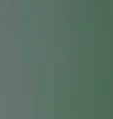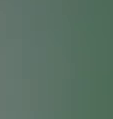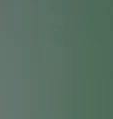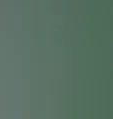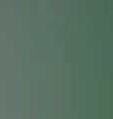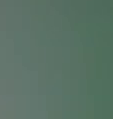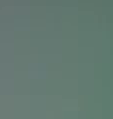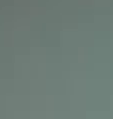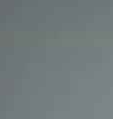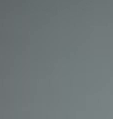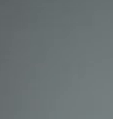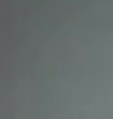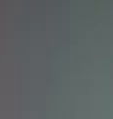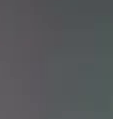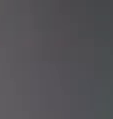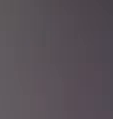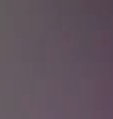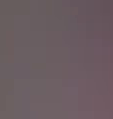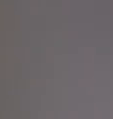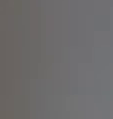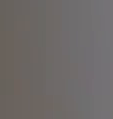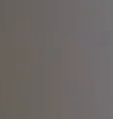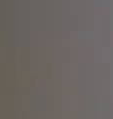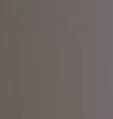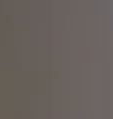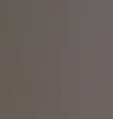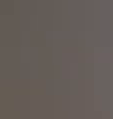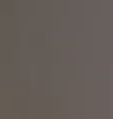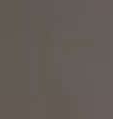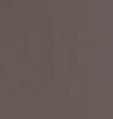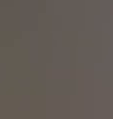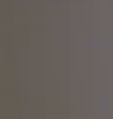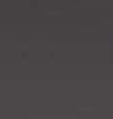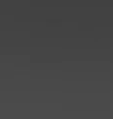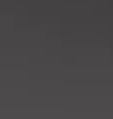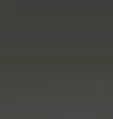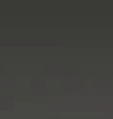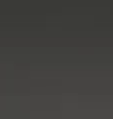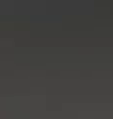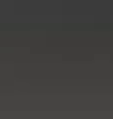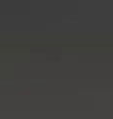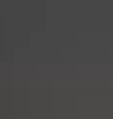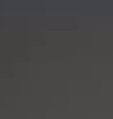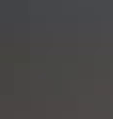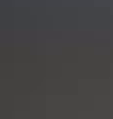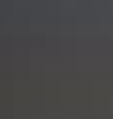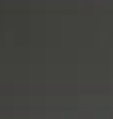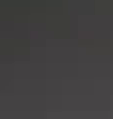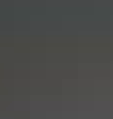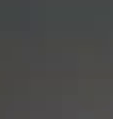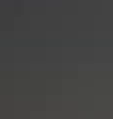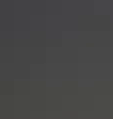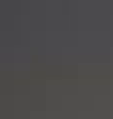Besi konstruksi bangunan tersebut jatuh di pinggir jalur MRT antara stasiun ASEAN dan stasiun Blok M. Tak berselang lama,